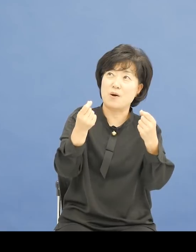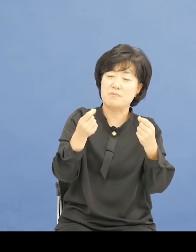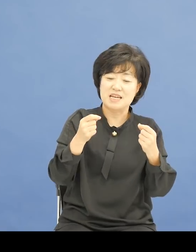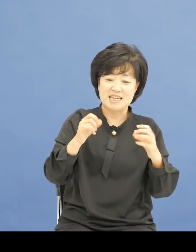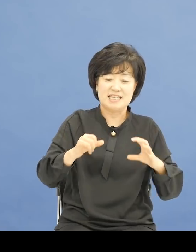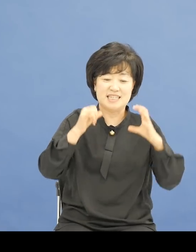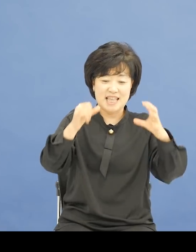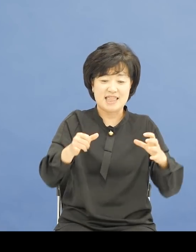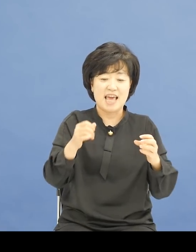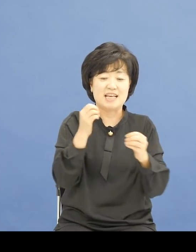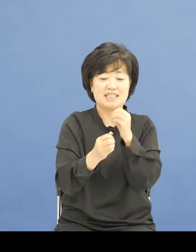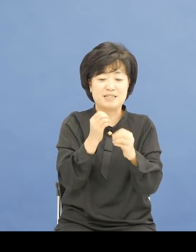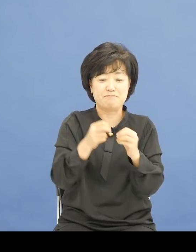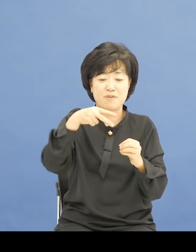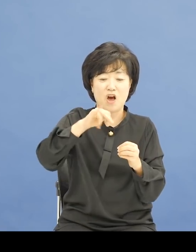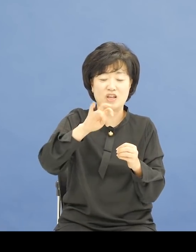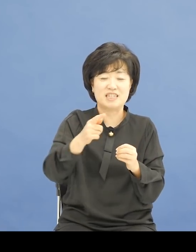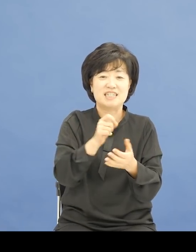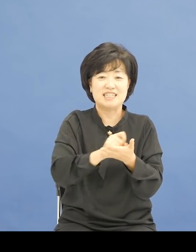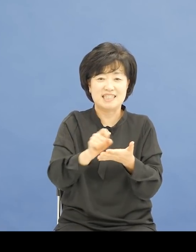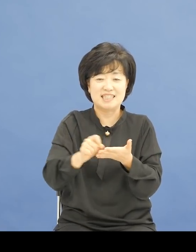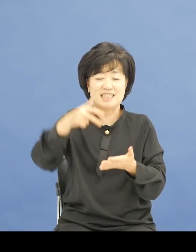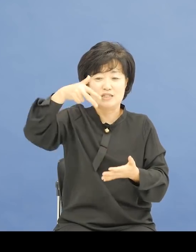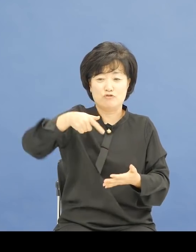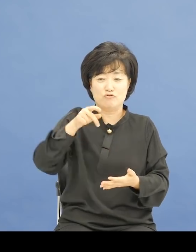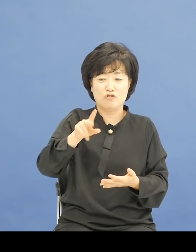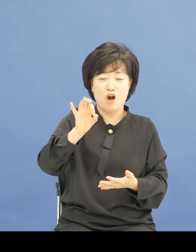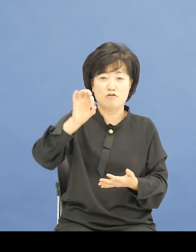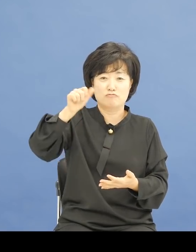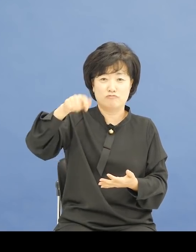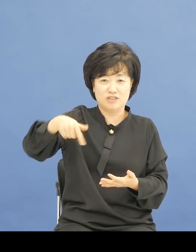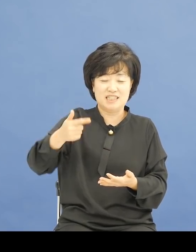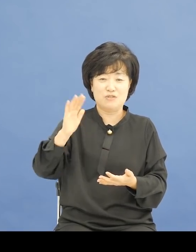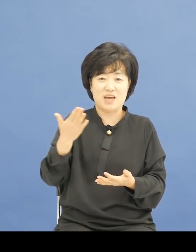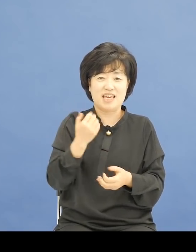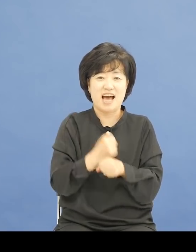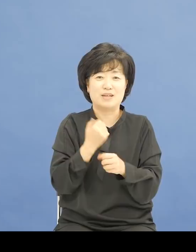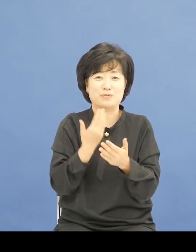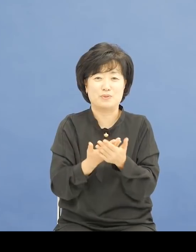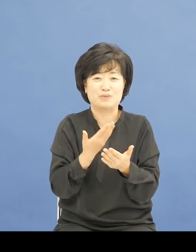시대에 시편을 써내려가는 나 주영훈이 되게 하소서. 와,